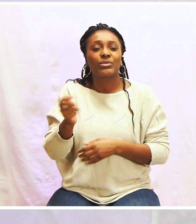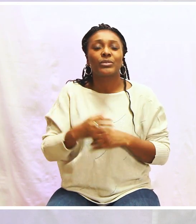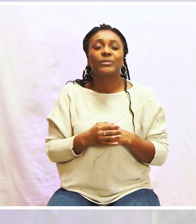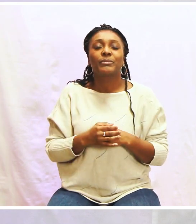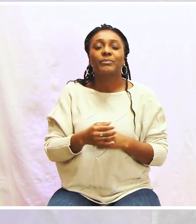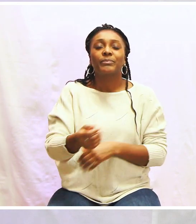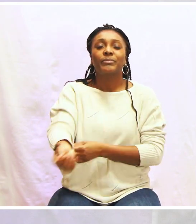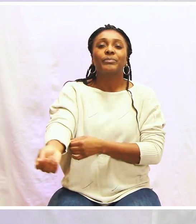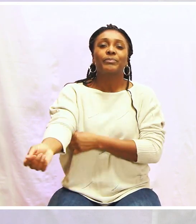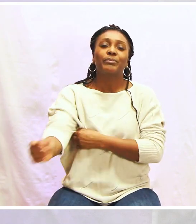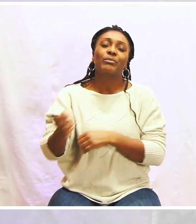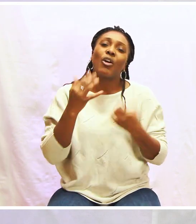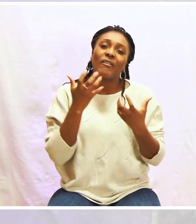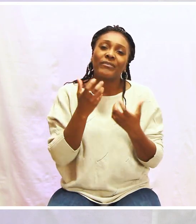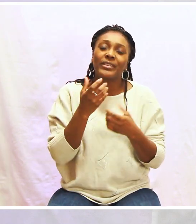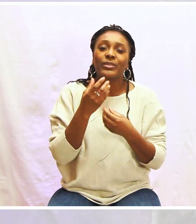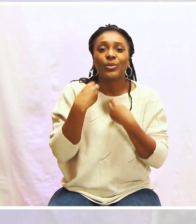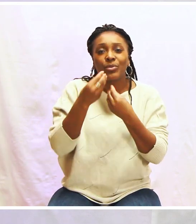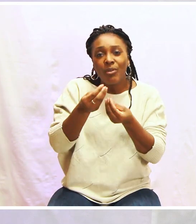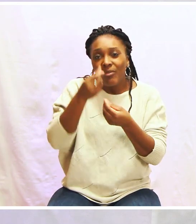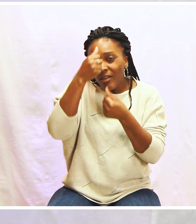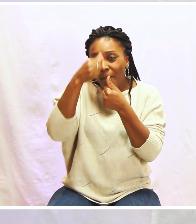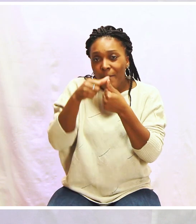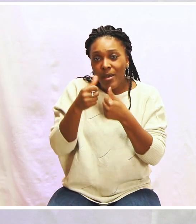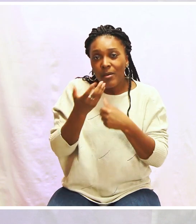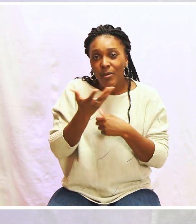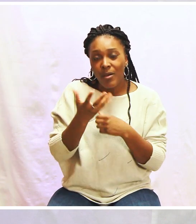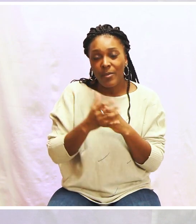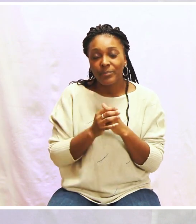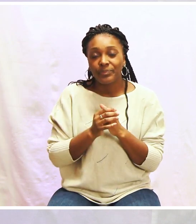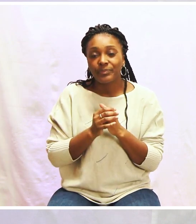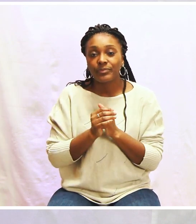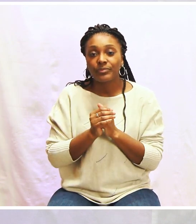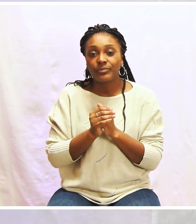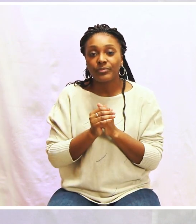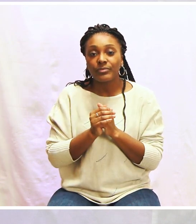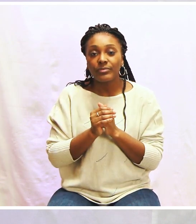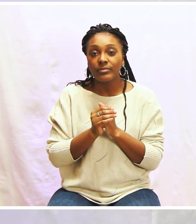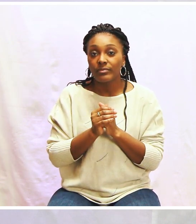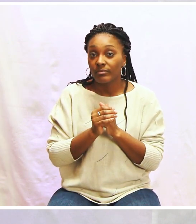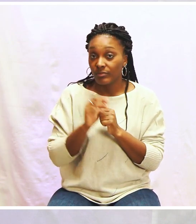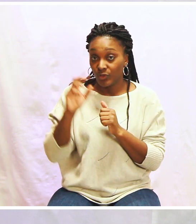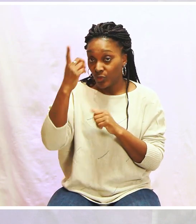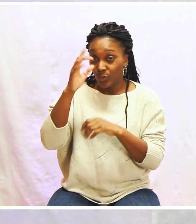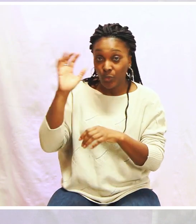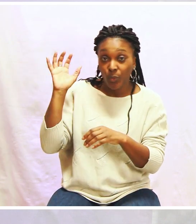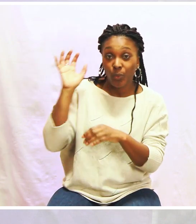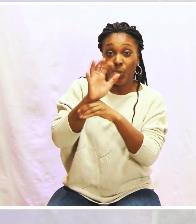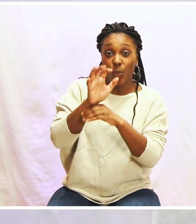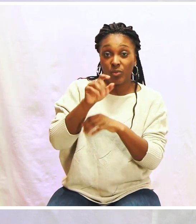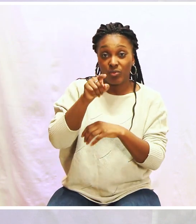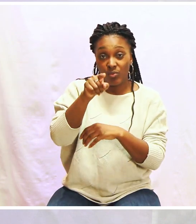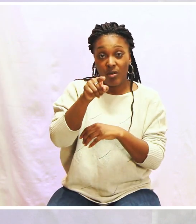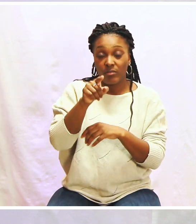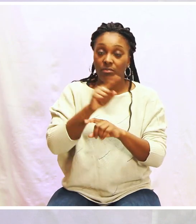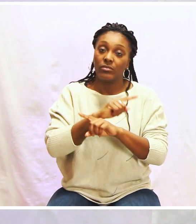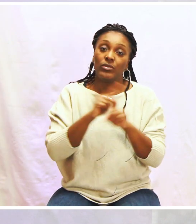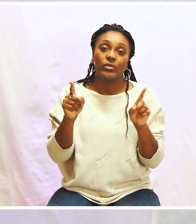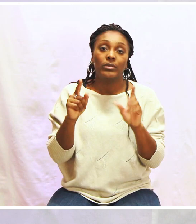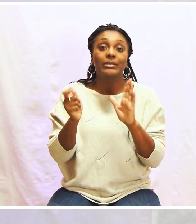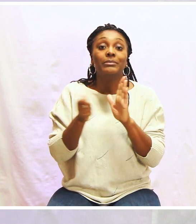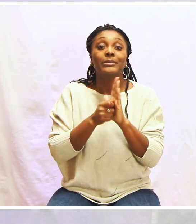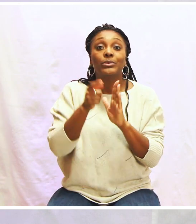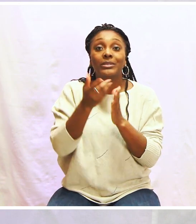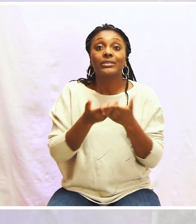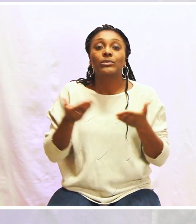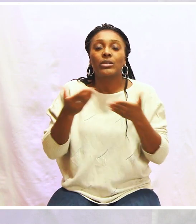J'aimerais te rappeler aujourd'hui que Dieu n'est pas contre toi quand tu es dans l'épreuve. Au contraire,